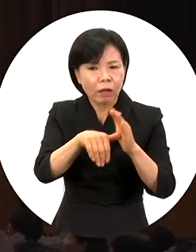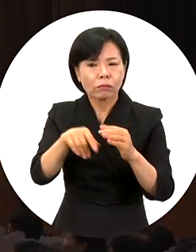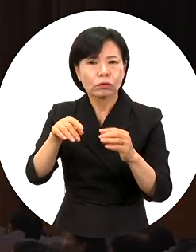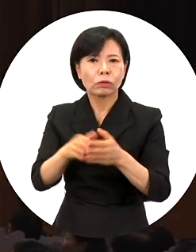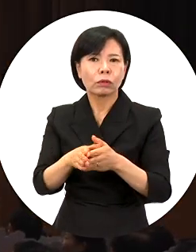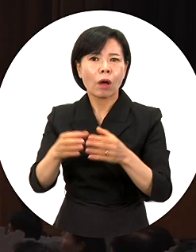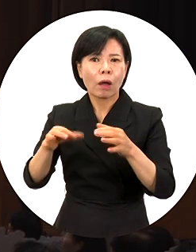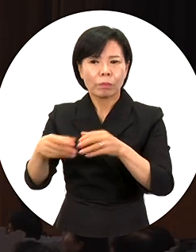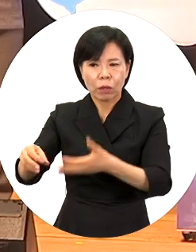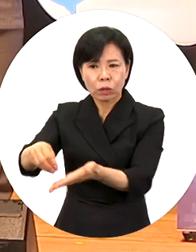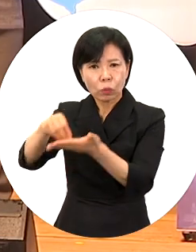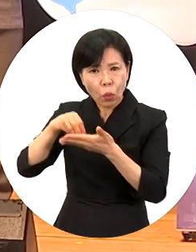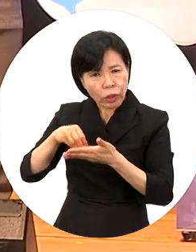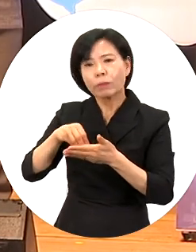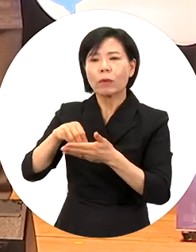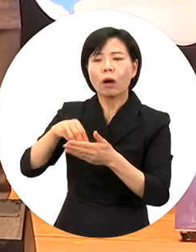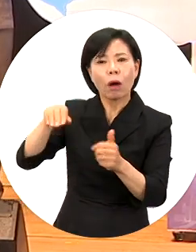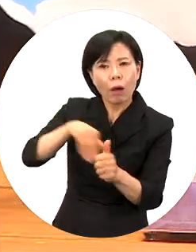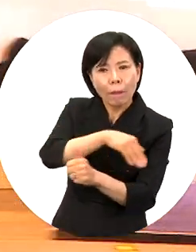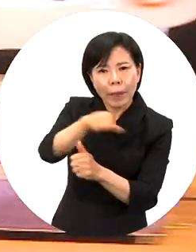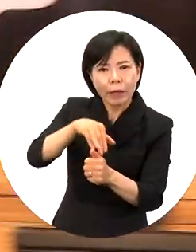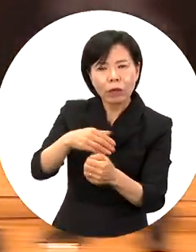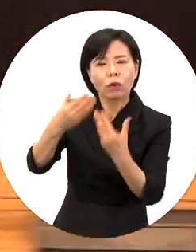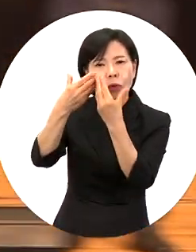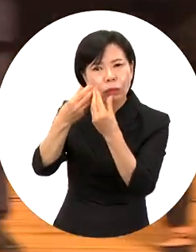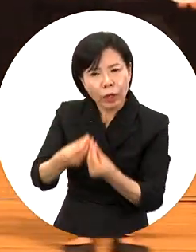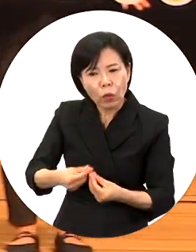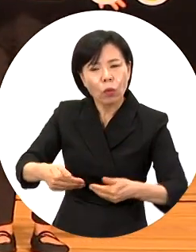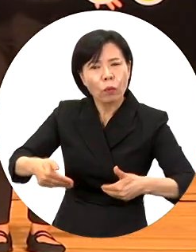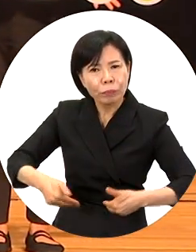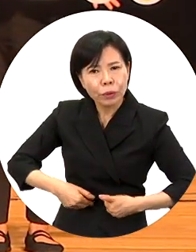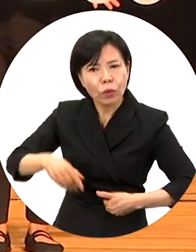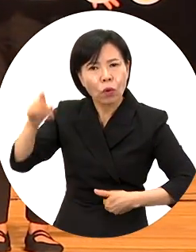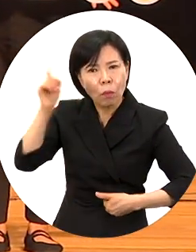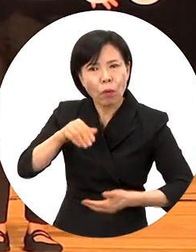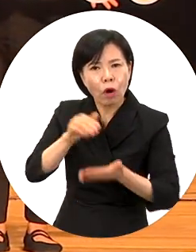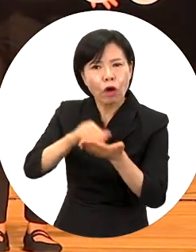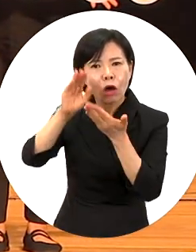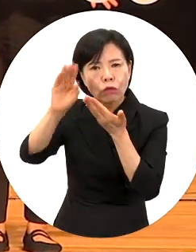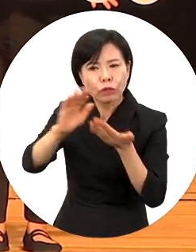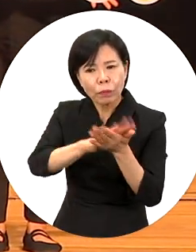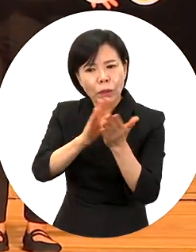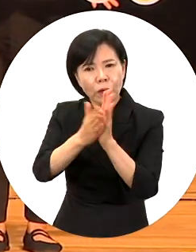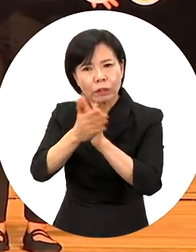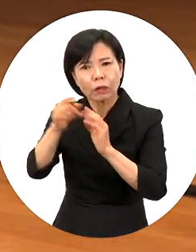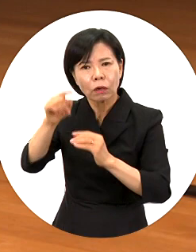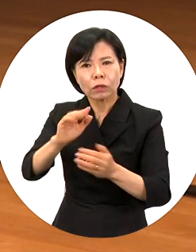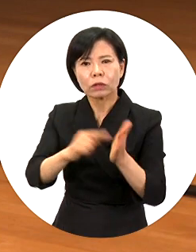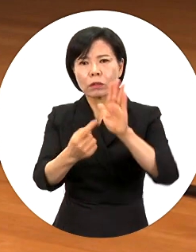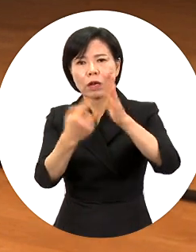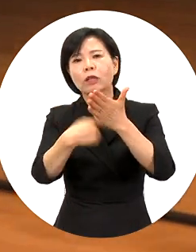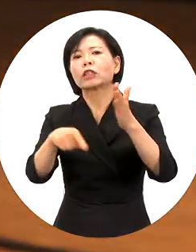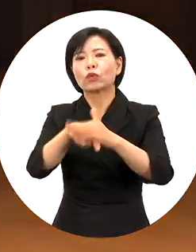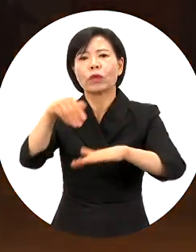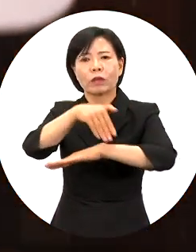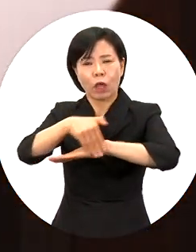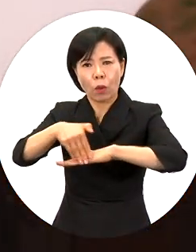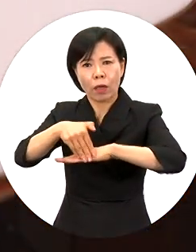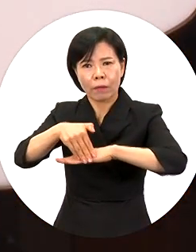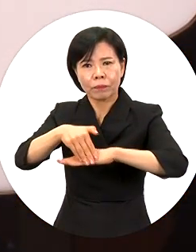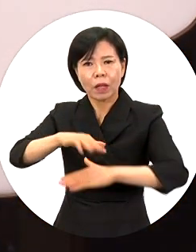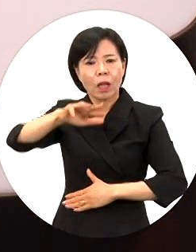제주형 기초자치단체 도입 배경과 개편 내용, 필요성, 도입 이후 달라지는 점을 알리기 위해